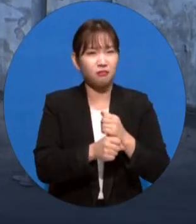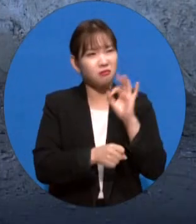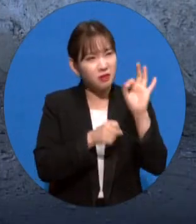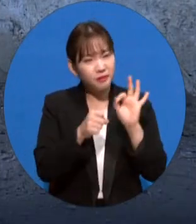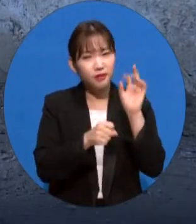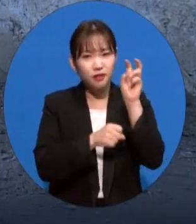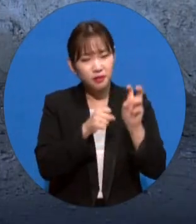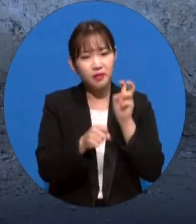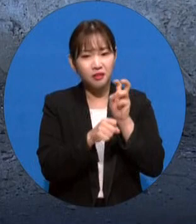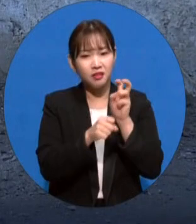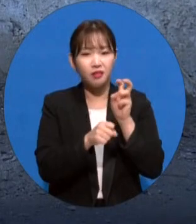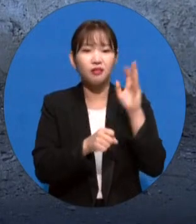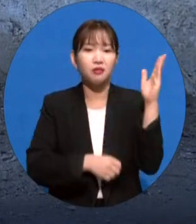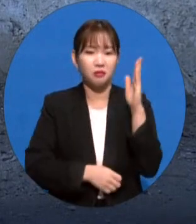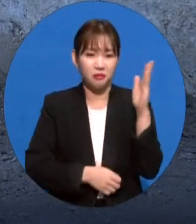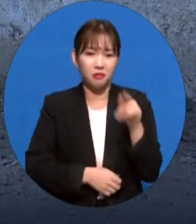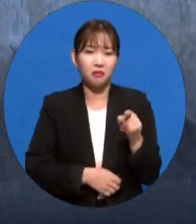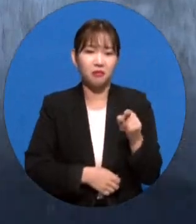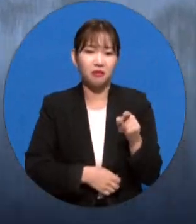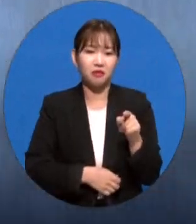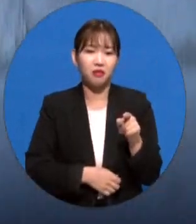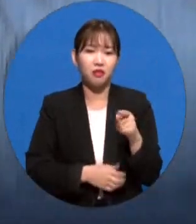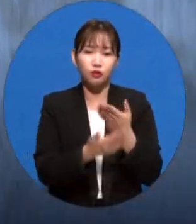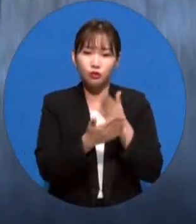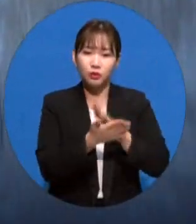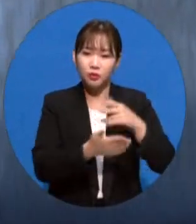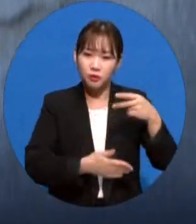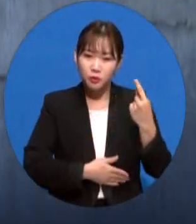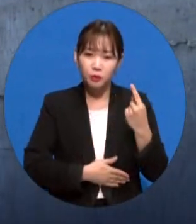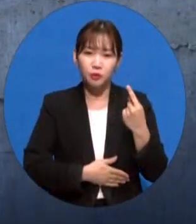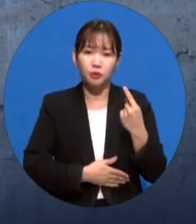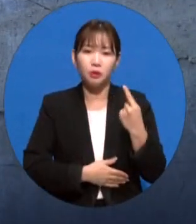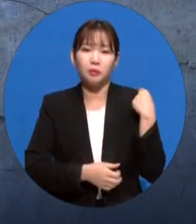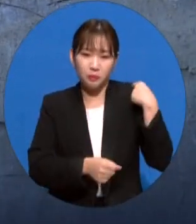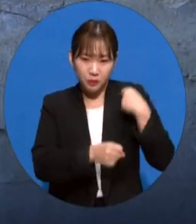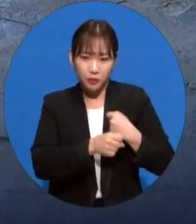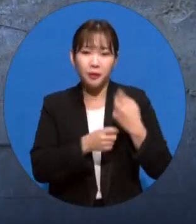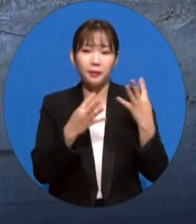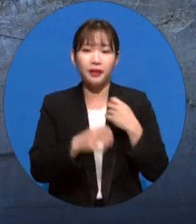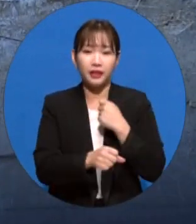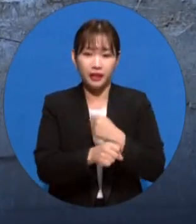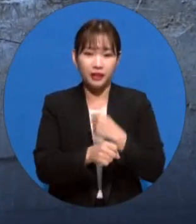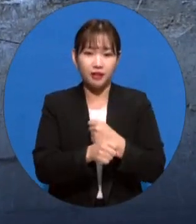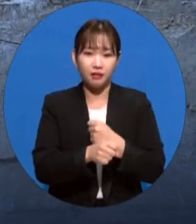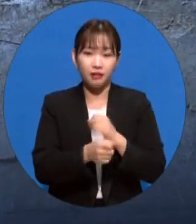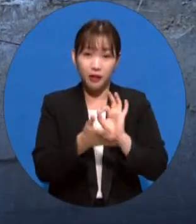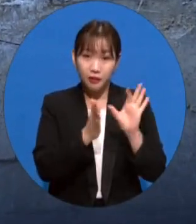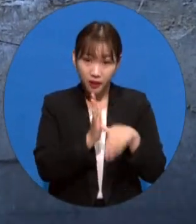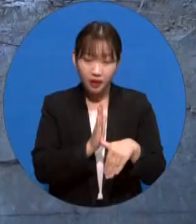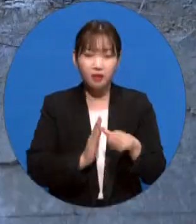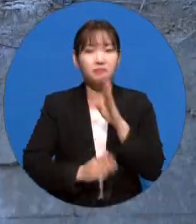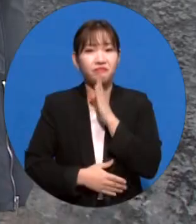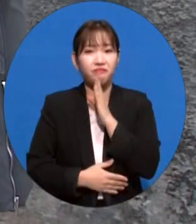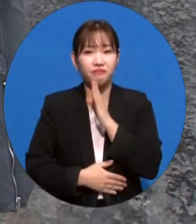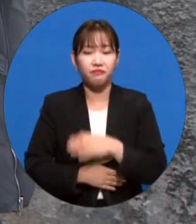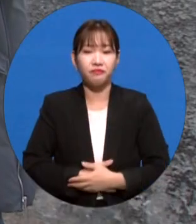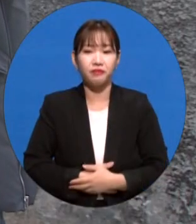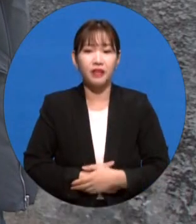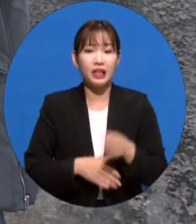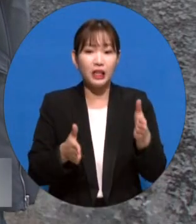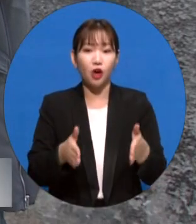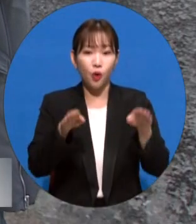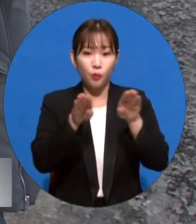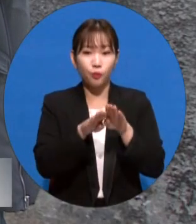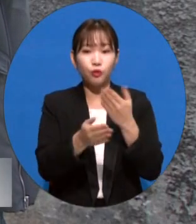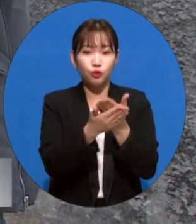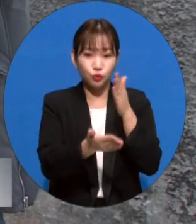뭐 10년, 20년 정도 된 거. 이것도 하면서도 보관을 좀 많이 하긴 했어. 사용하는 과정에서요? 이